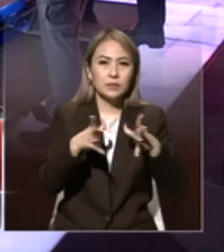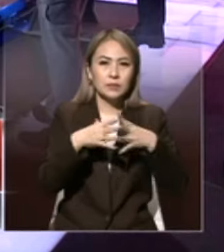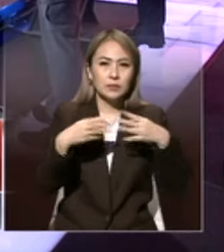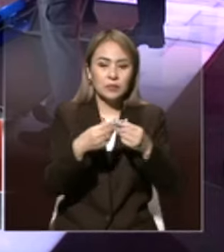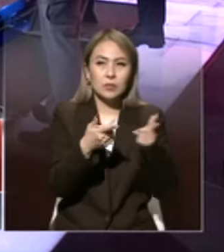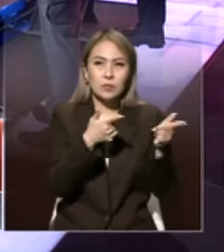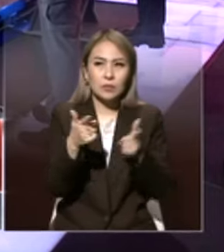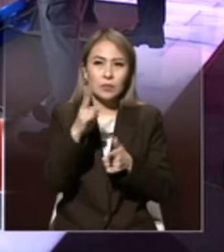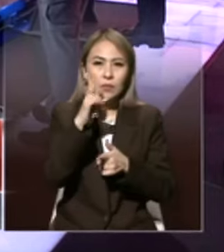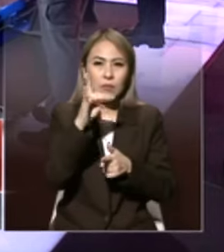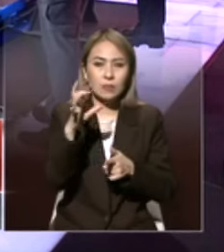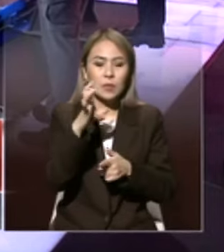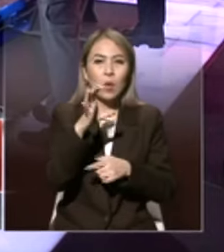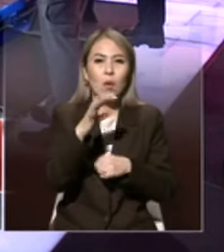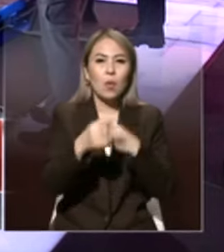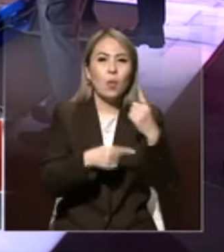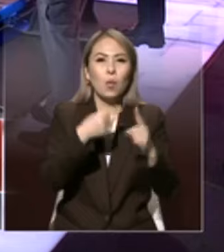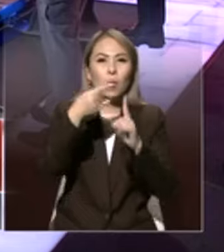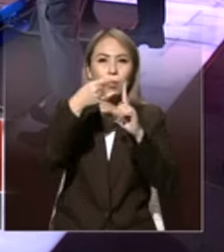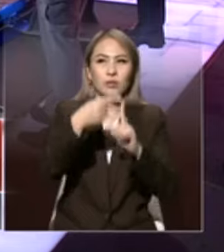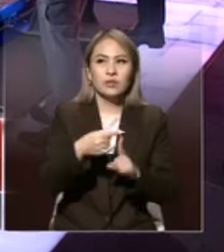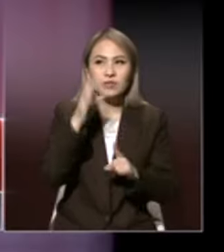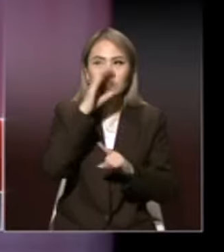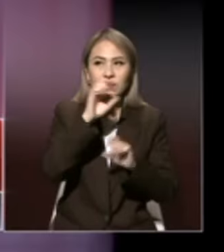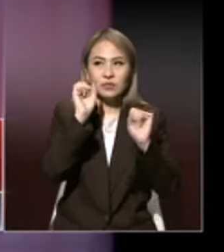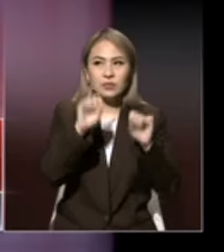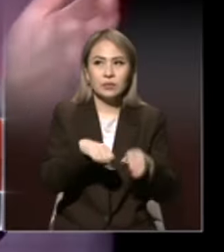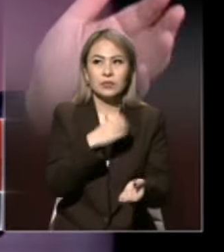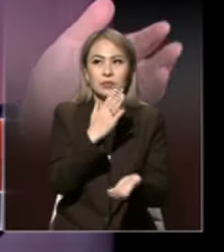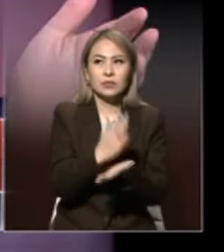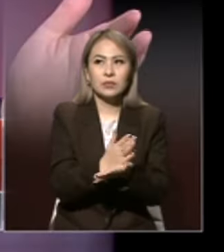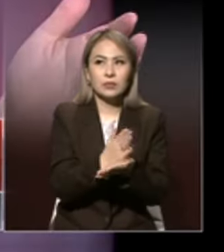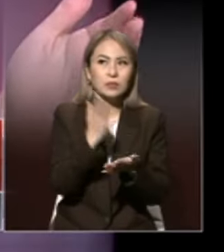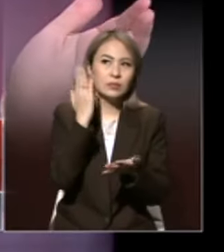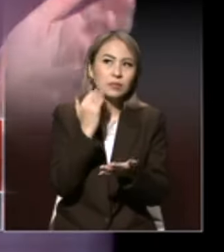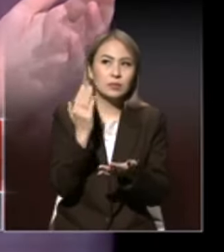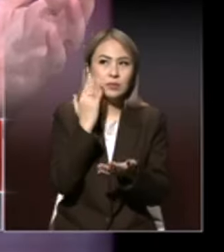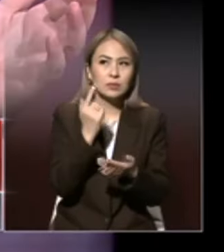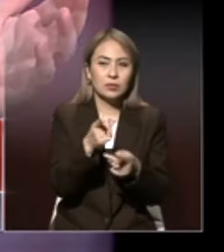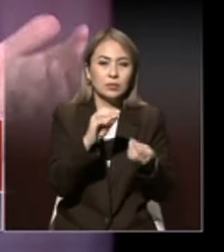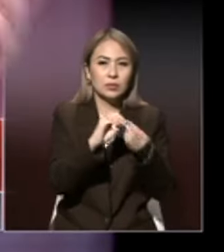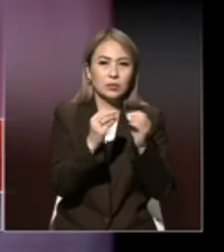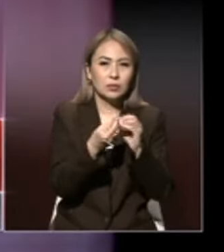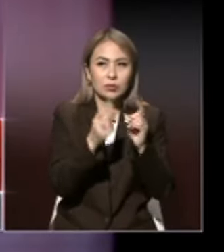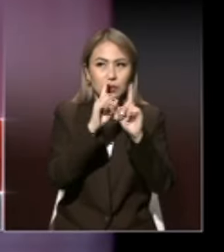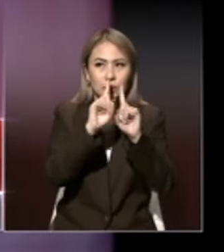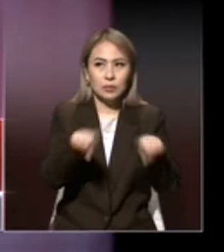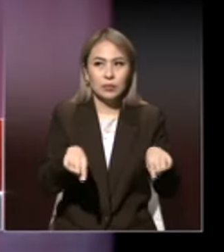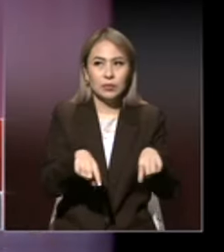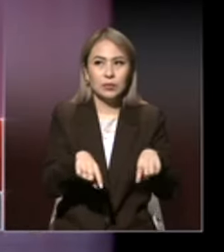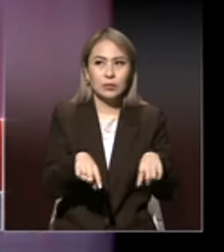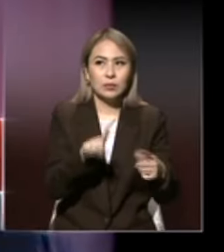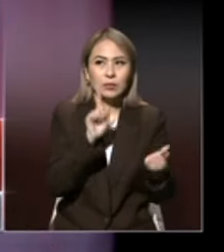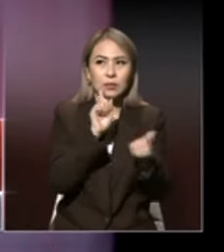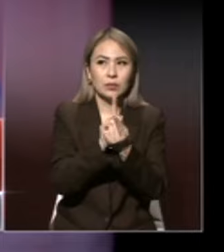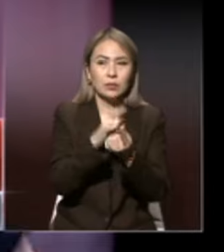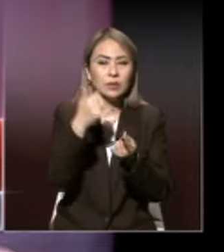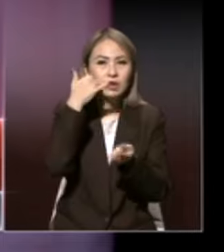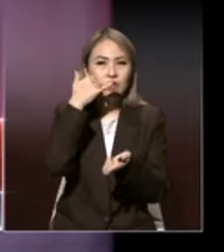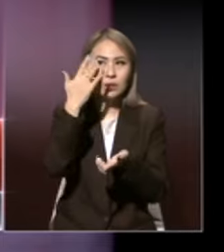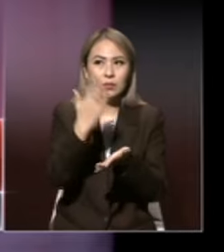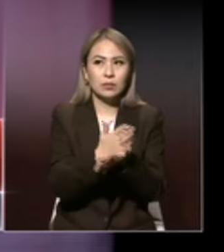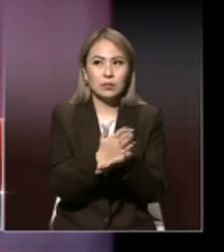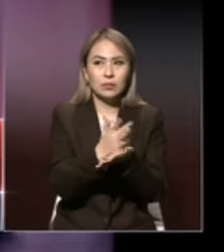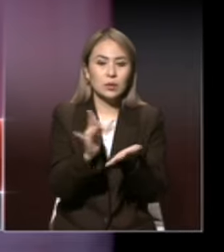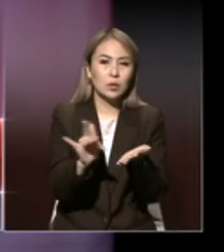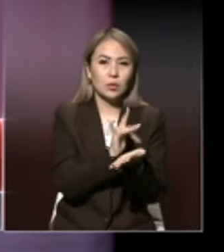дайындық курстан онлайн түрде өтуге мүмкіндік ұсынамыз. Жоқ, қараңызшы. Бұл өте жеңіл нәрсе, бұған ешкім жоқ демейді. Қабылда, ауылда да телефон бар, қалада